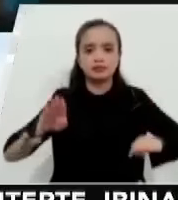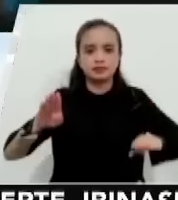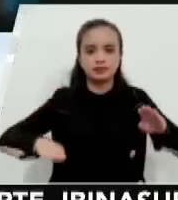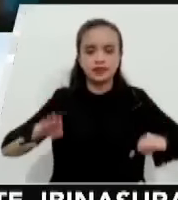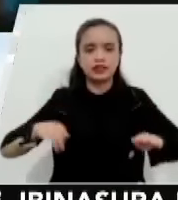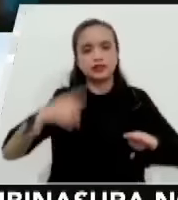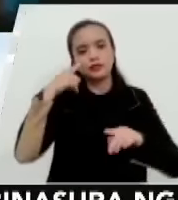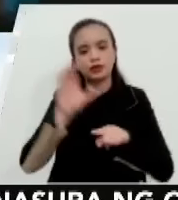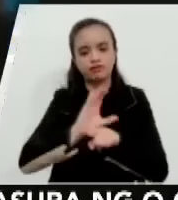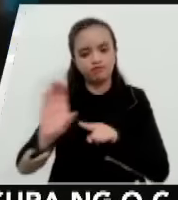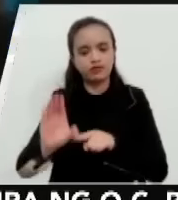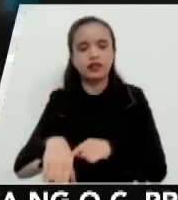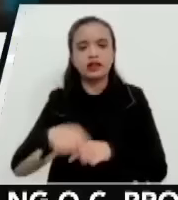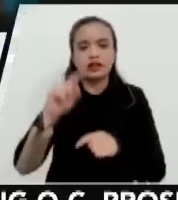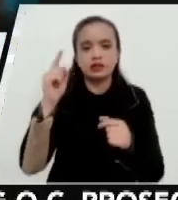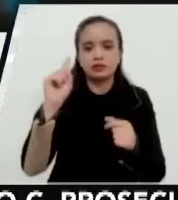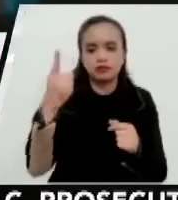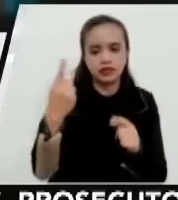talaga